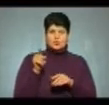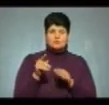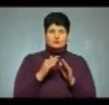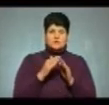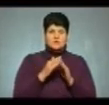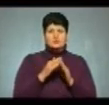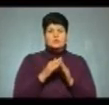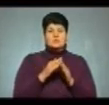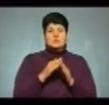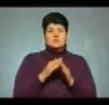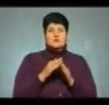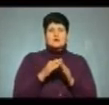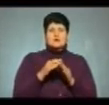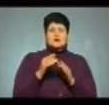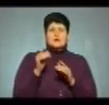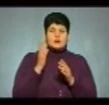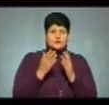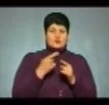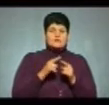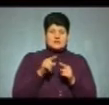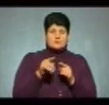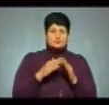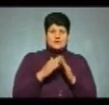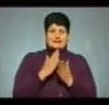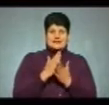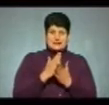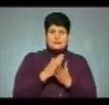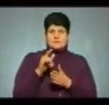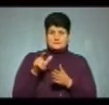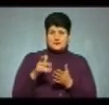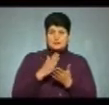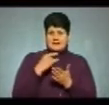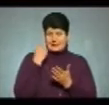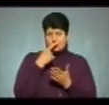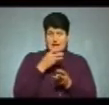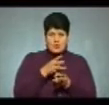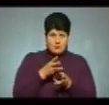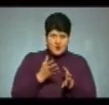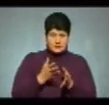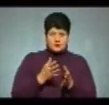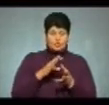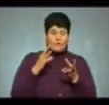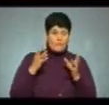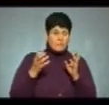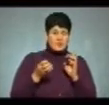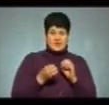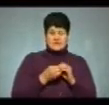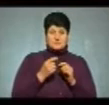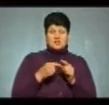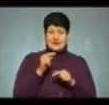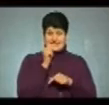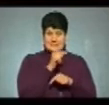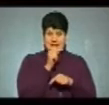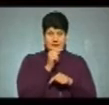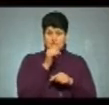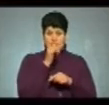чи 25, чи 15 номер, якщо в цих будинках є мешканці, які мають індивідуальне опалення, то, в принципі, через них вони